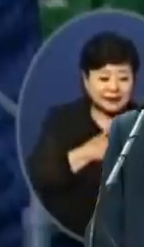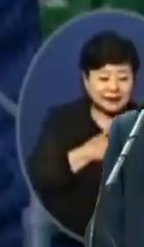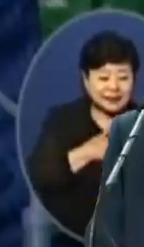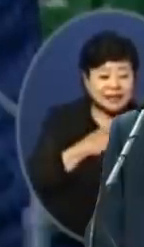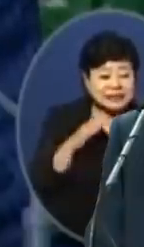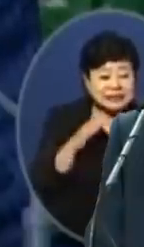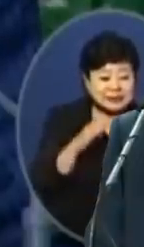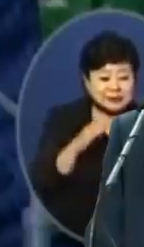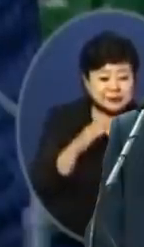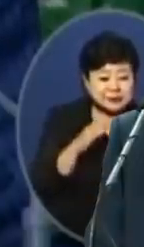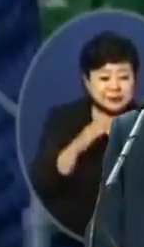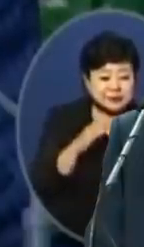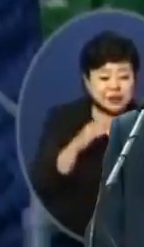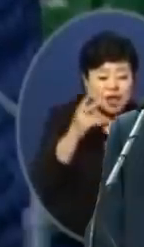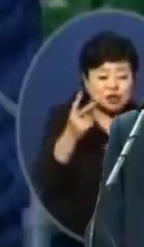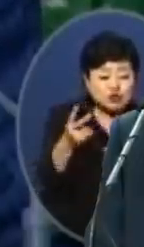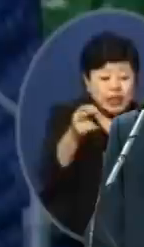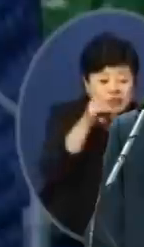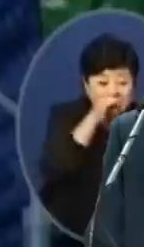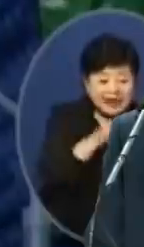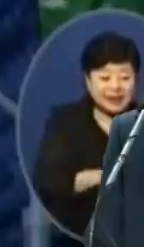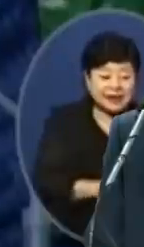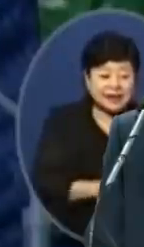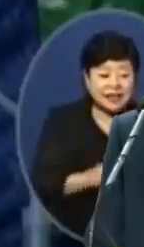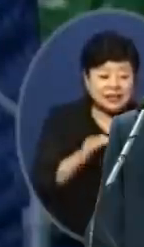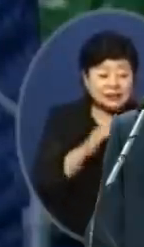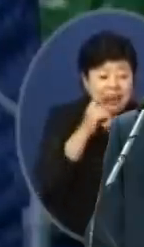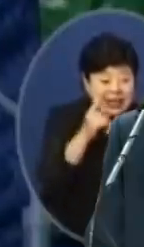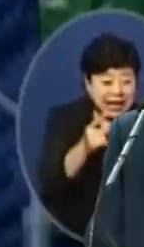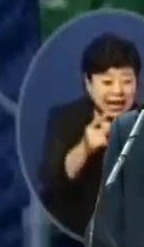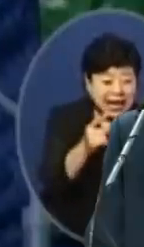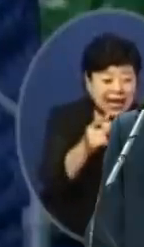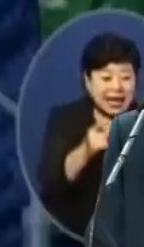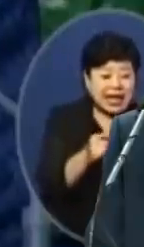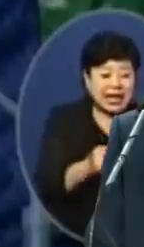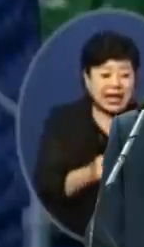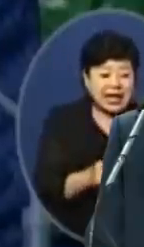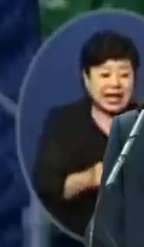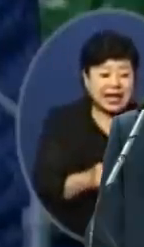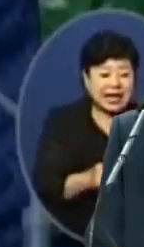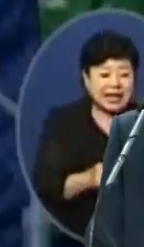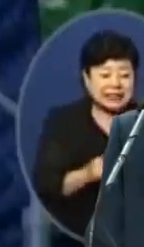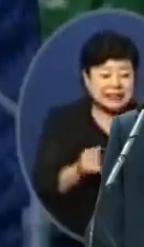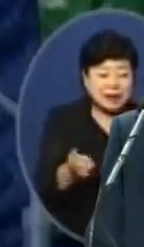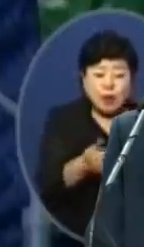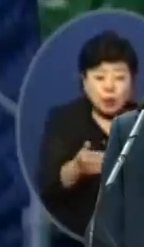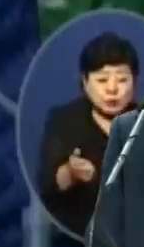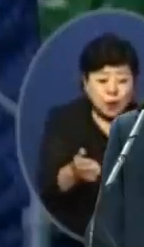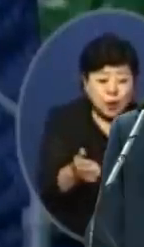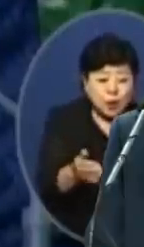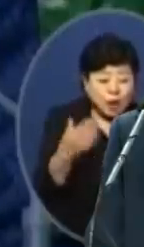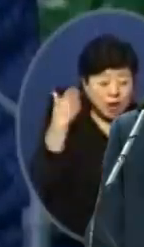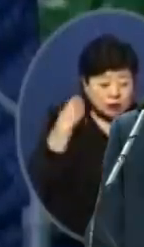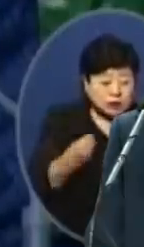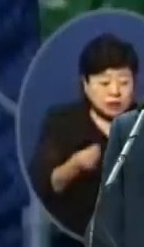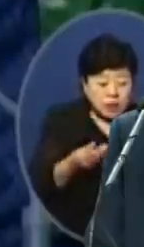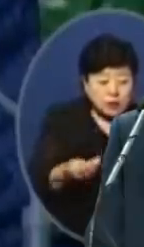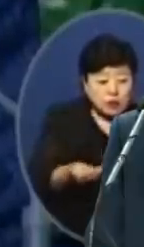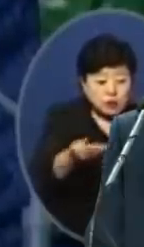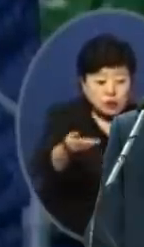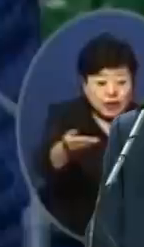집이 두 채가 있는데 한 채는 지금 사람이 안 살고 전셋집으로